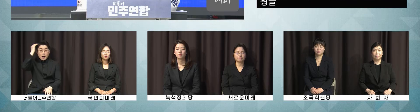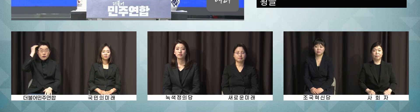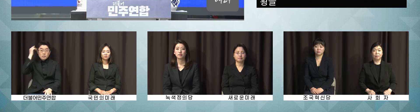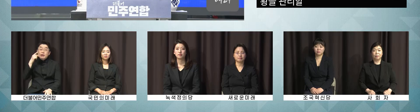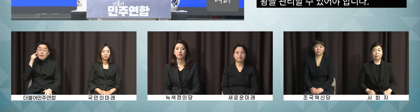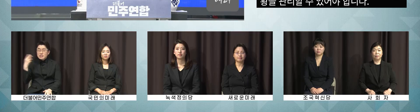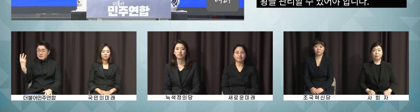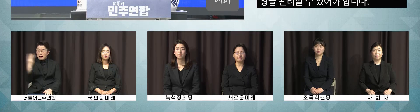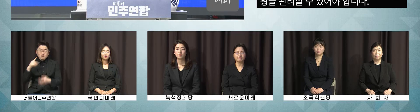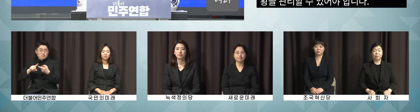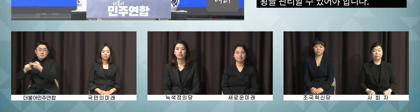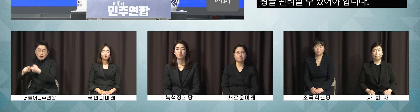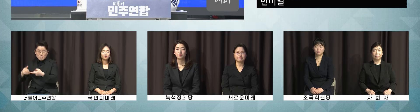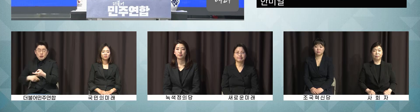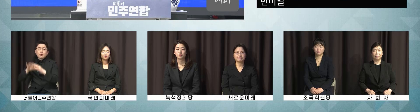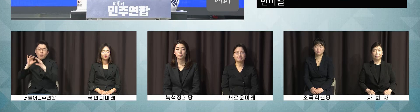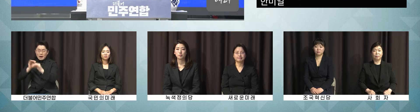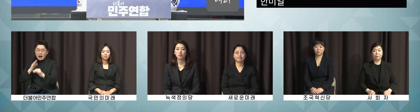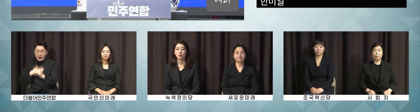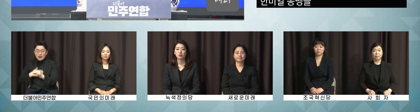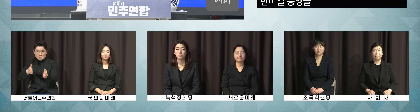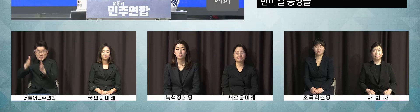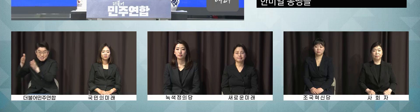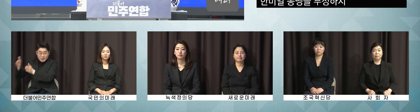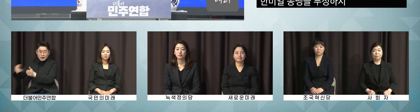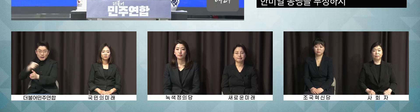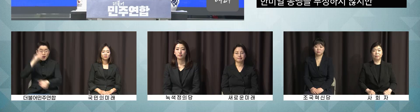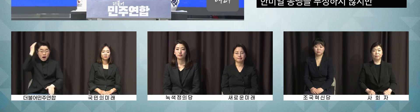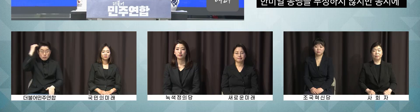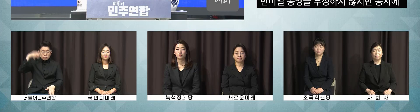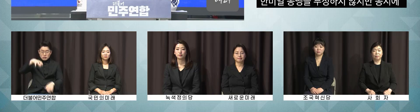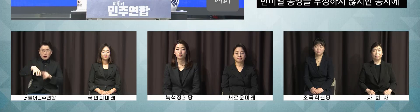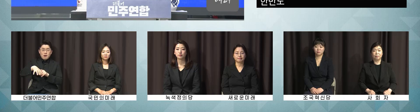부정하지 않습니다. 그러나 동시에 한반도 내에서